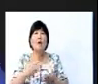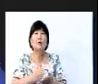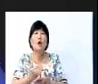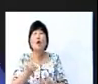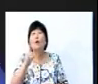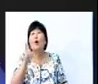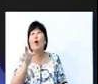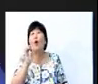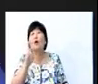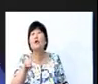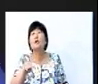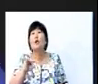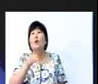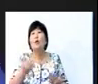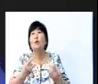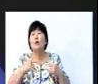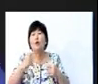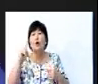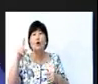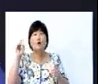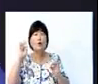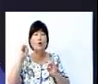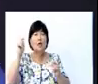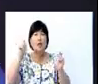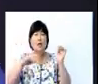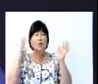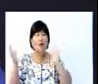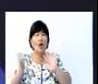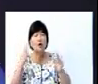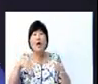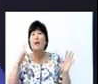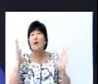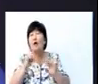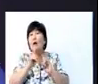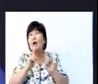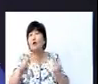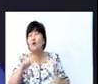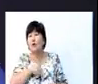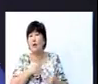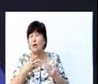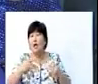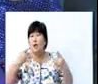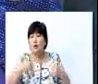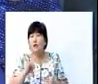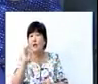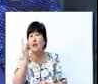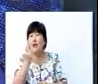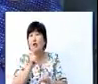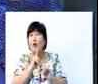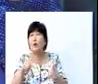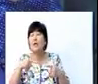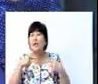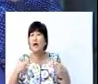Бұл Қорқыттың өмірге келу сәті. Күн күркіріп, жаңбыр жауып, дауыл тұрды. Табиғаттың тосын мінез танытуы дүниеге келген шақалақтың